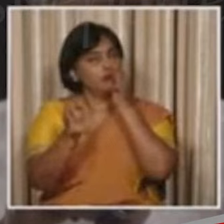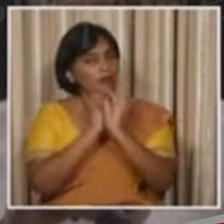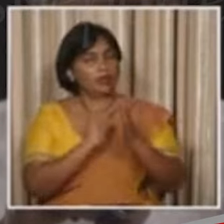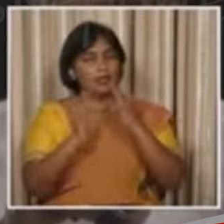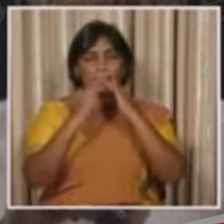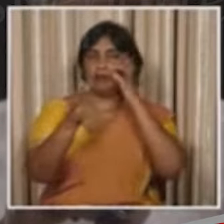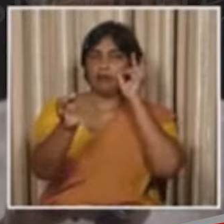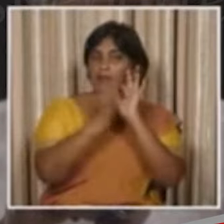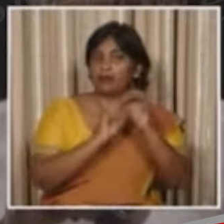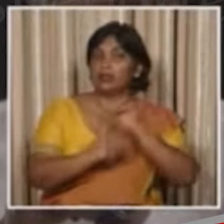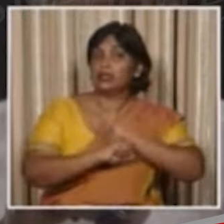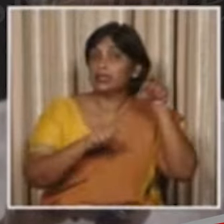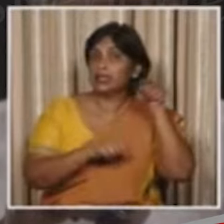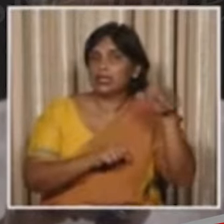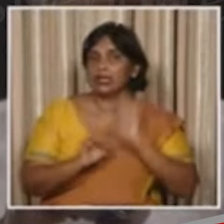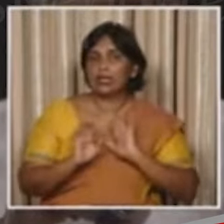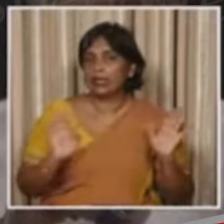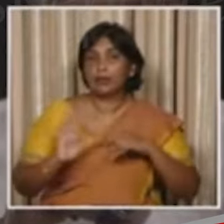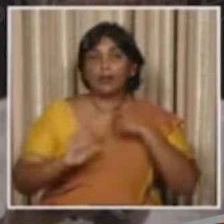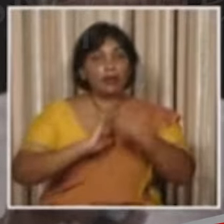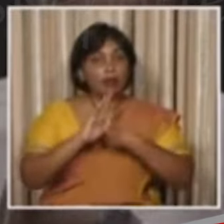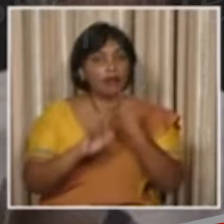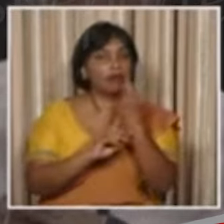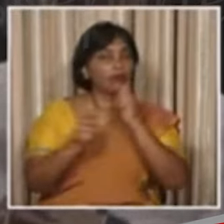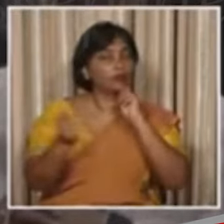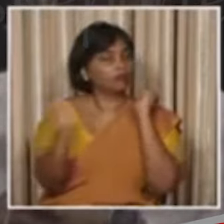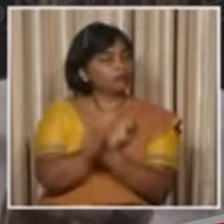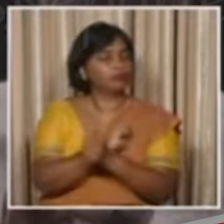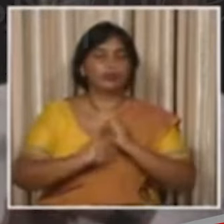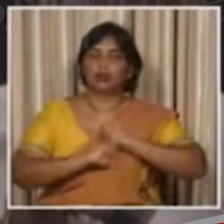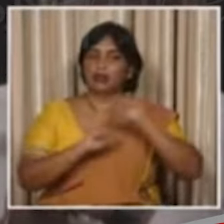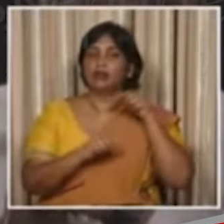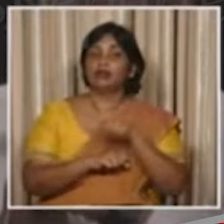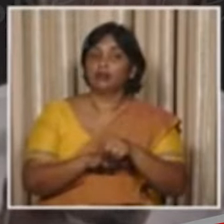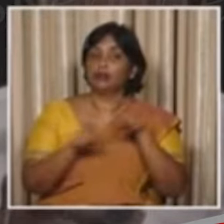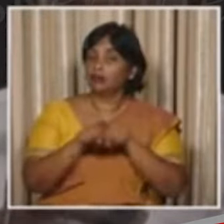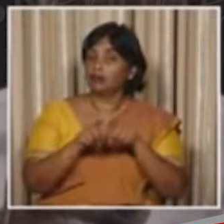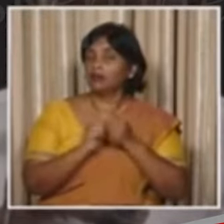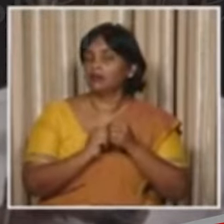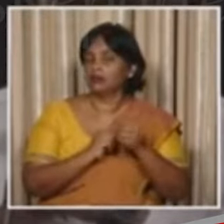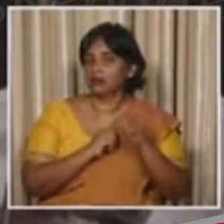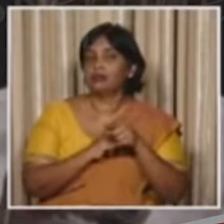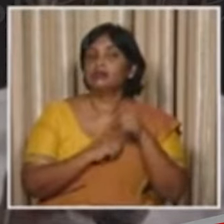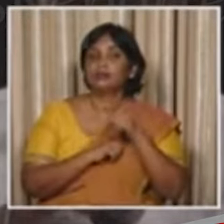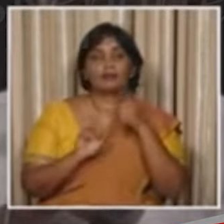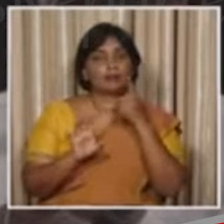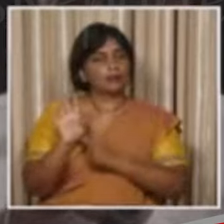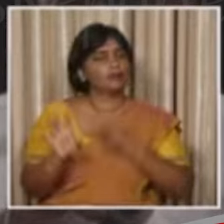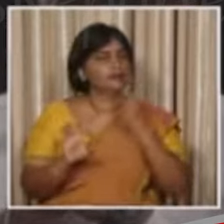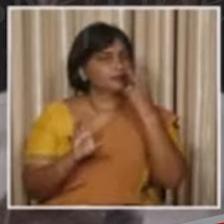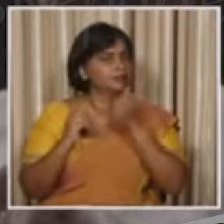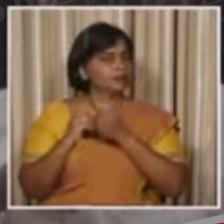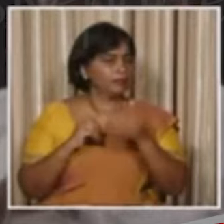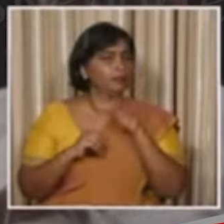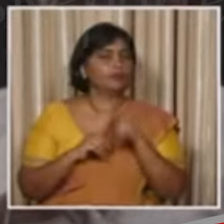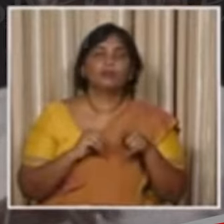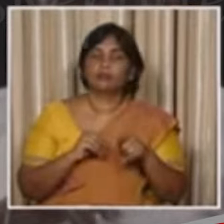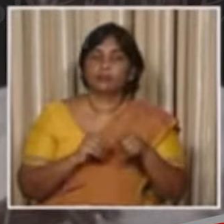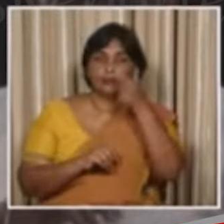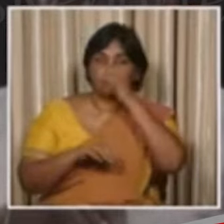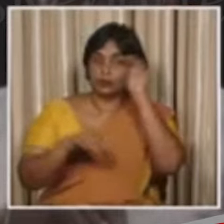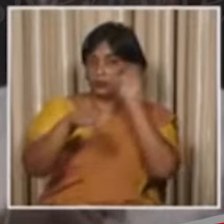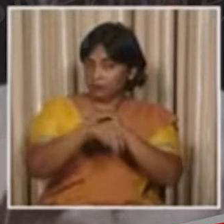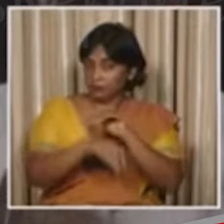ගෙවල් ගිනි තියලා කරන අරගලය නෙවෙයි, රටේ ආර්ථිකය හදන අරගලය. මේක තමයි කරන්නේ. මේ අවුරුදු දෙකක් ඇතුළත හොරු